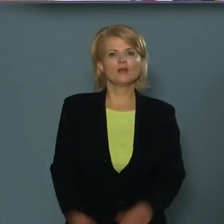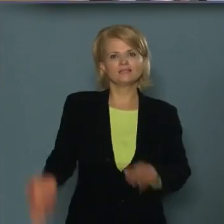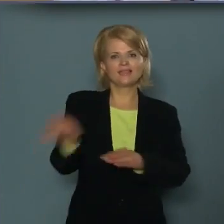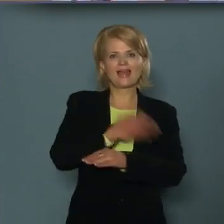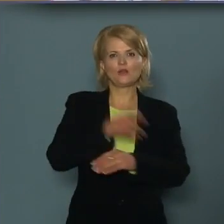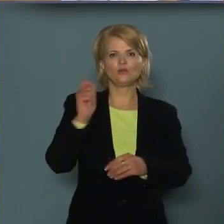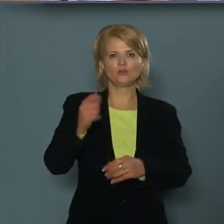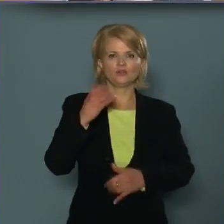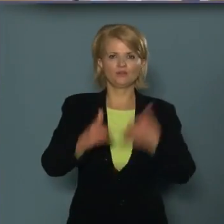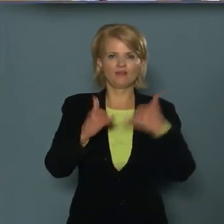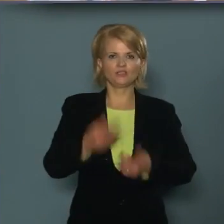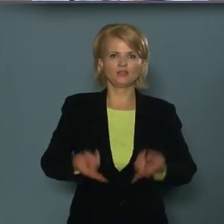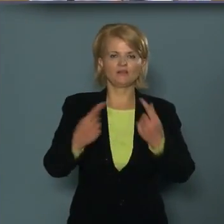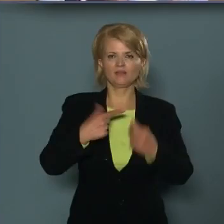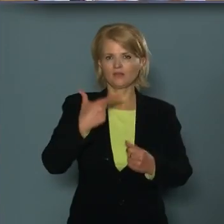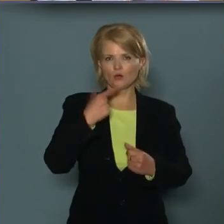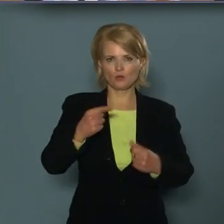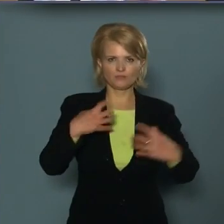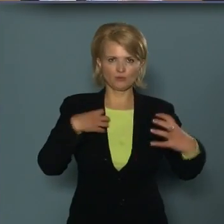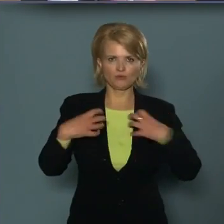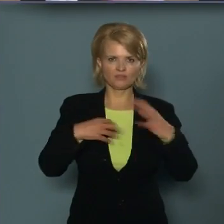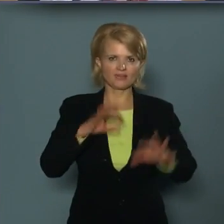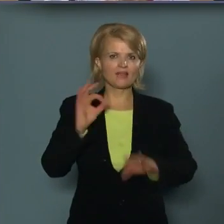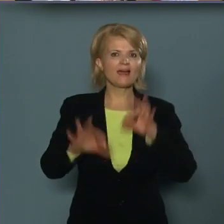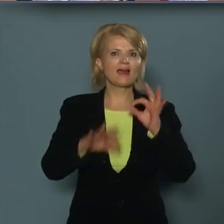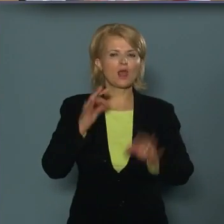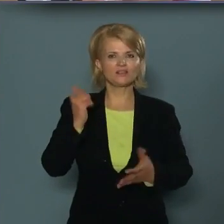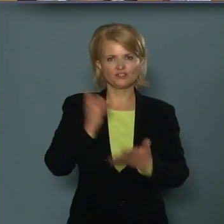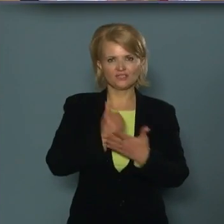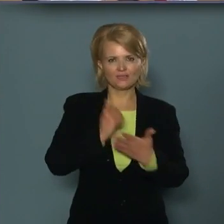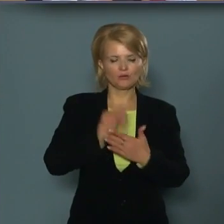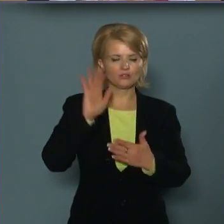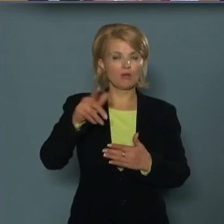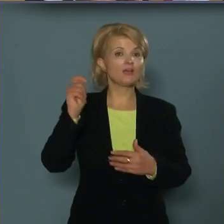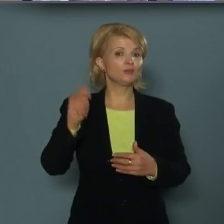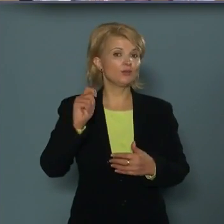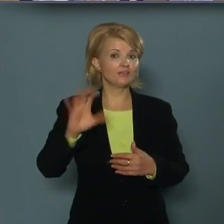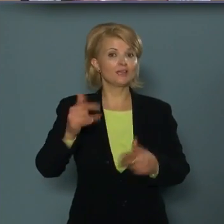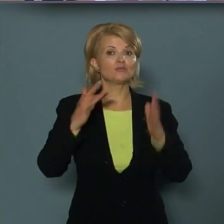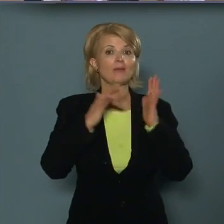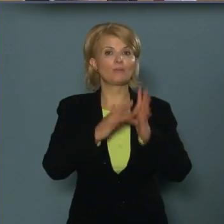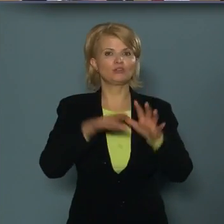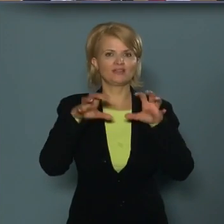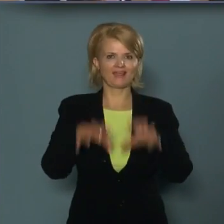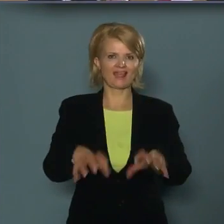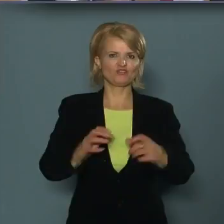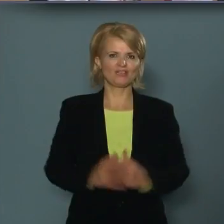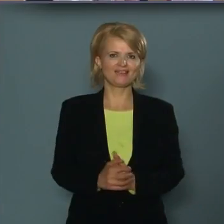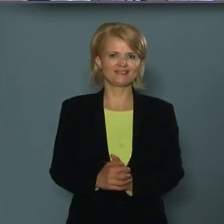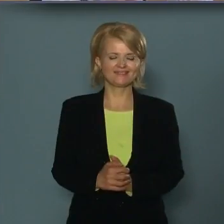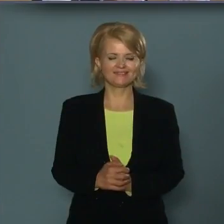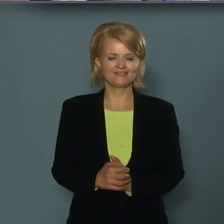Az elődöntő versenyzői közül 20 produkciót választott ki a zsűri, akik majd a döntőn is megmutathatják